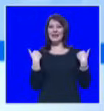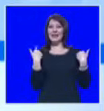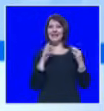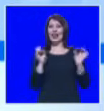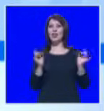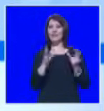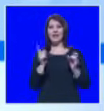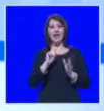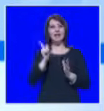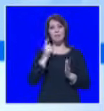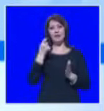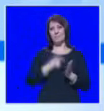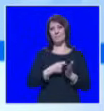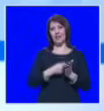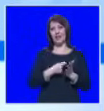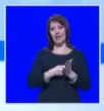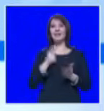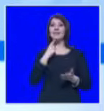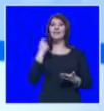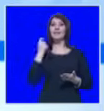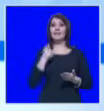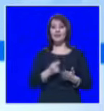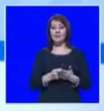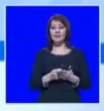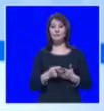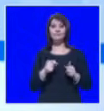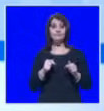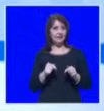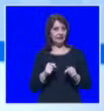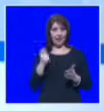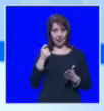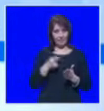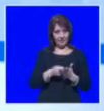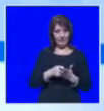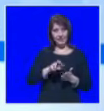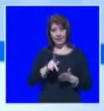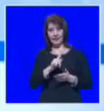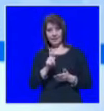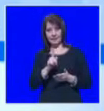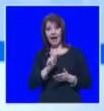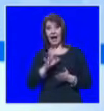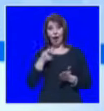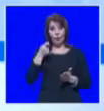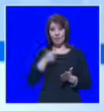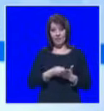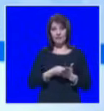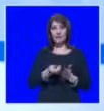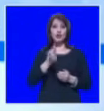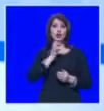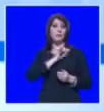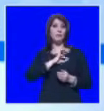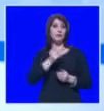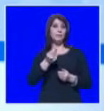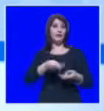да плащат семестриални такси, се прибави голямата неизвестна. Сега да платят ли или не? И ако платят, ще си получат ли